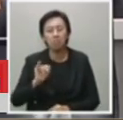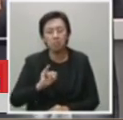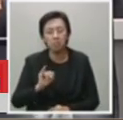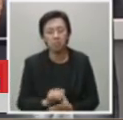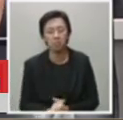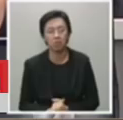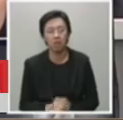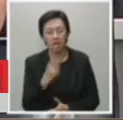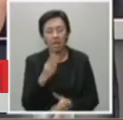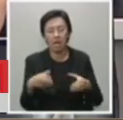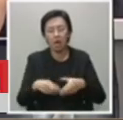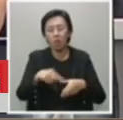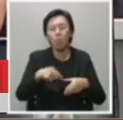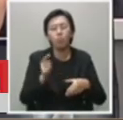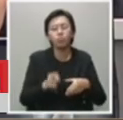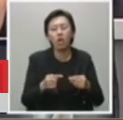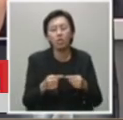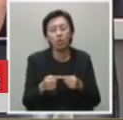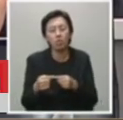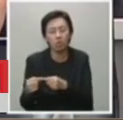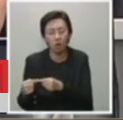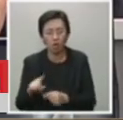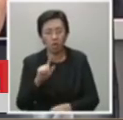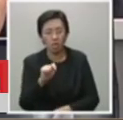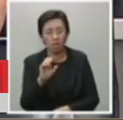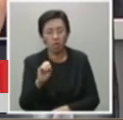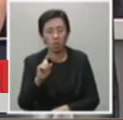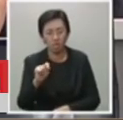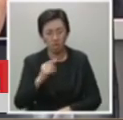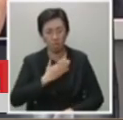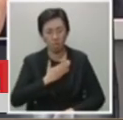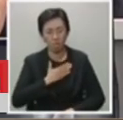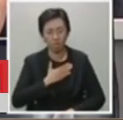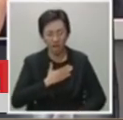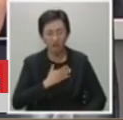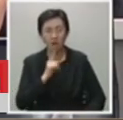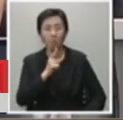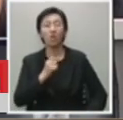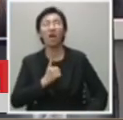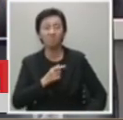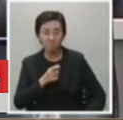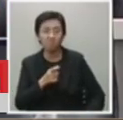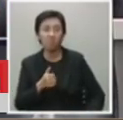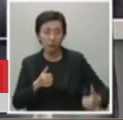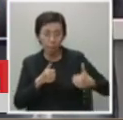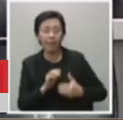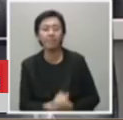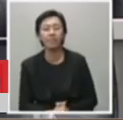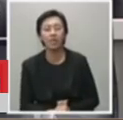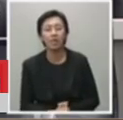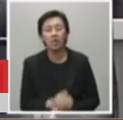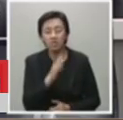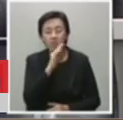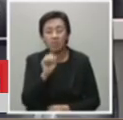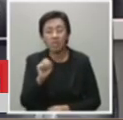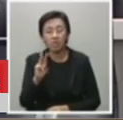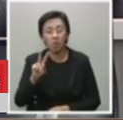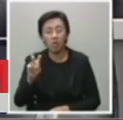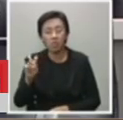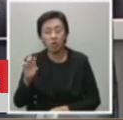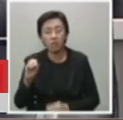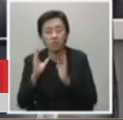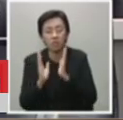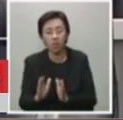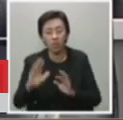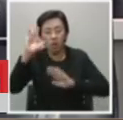ป็นอย่างที่เห็นเนี่ยนะท่านจำได้ไหมครับที่ TOT ผมมีคนเดียวครับที่ท้าท่านประธานบนบัลลังก์ว่าถ้าสมาชิกวุฒิสภา250คน